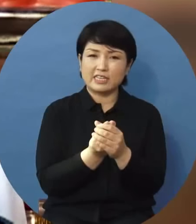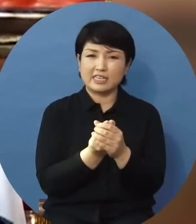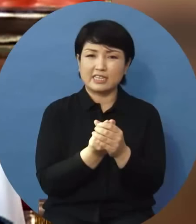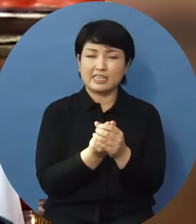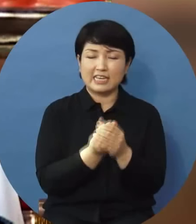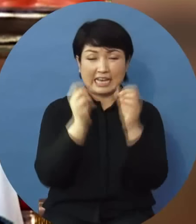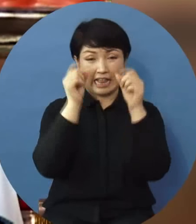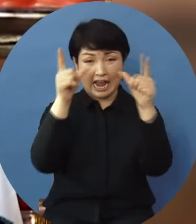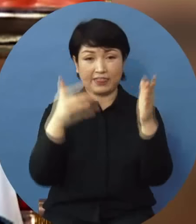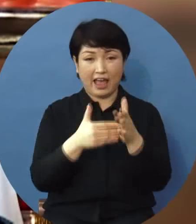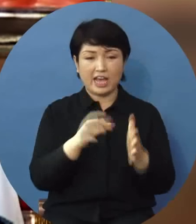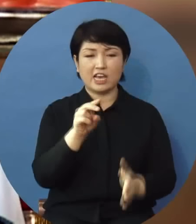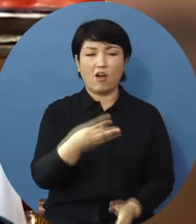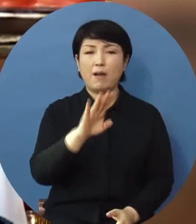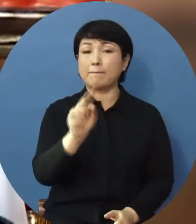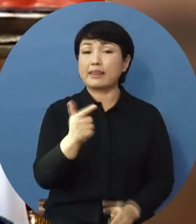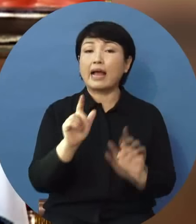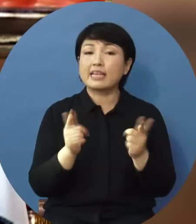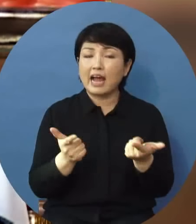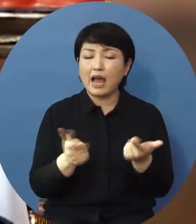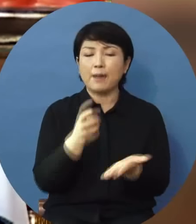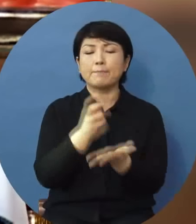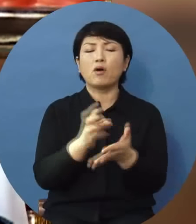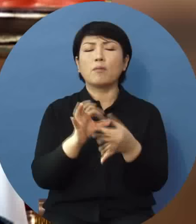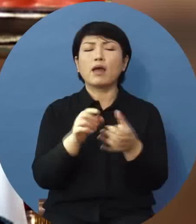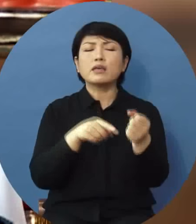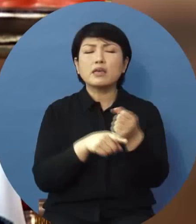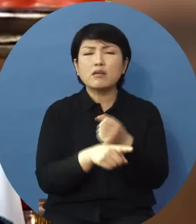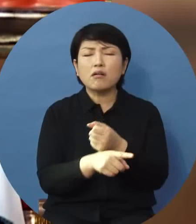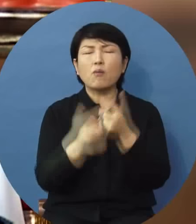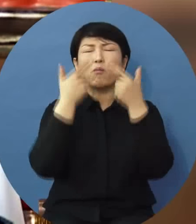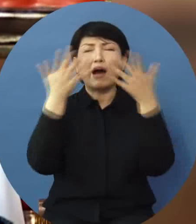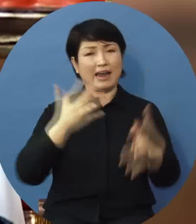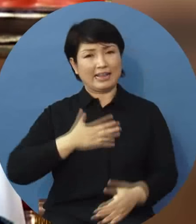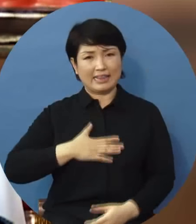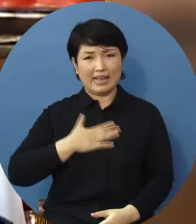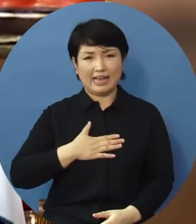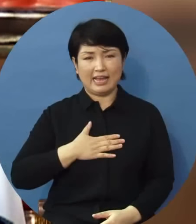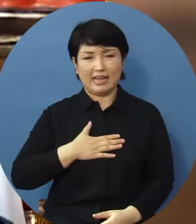완전한 열반에 이르렀다 이런 얘기가 아니고, 법의 이치를 확연히 알았다.